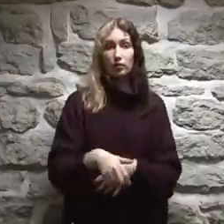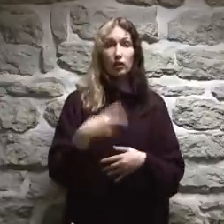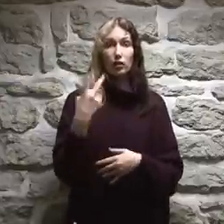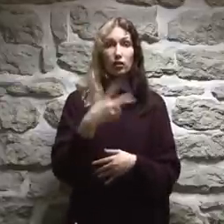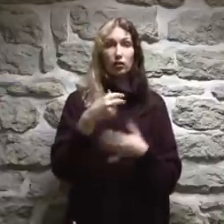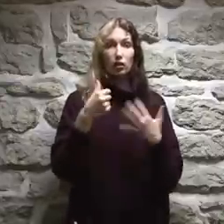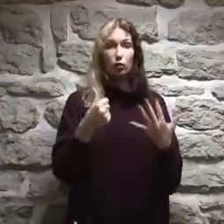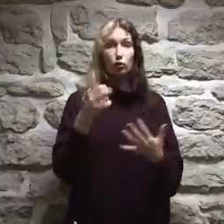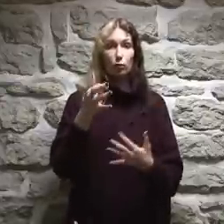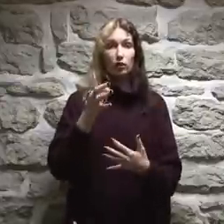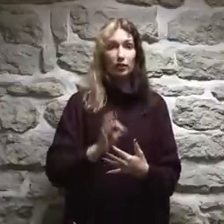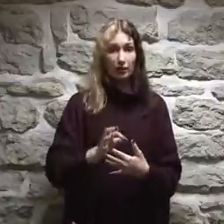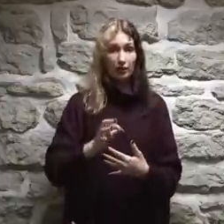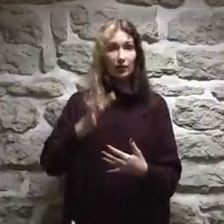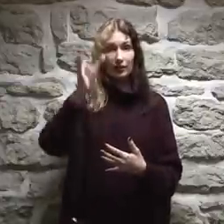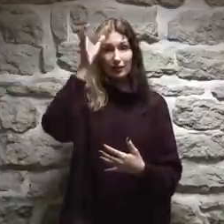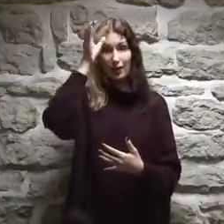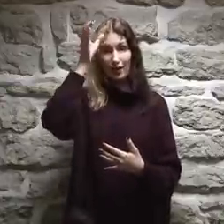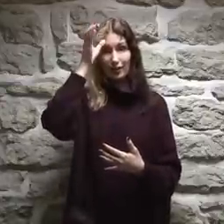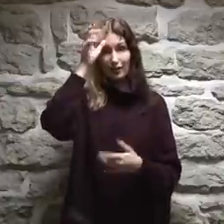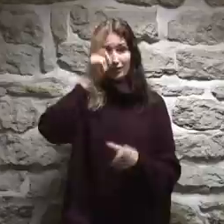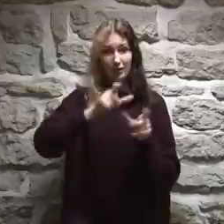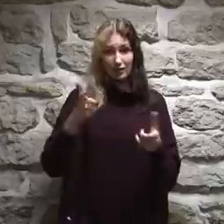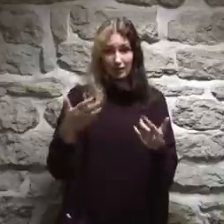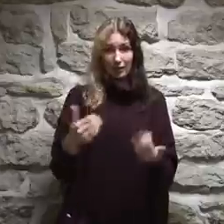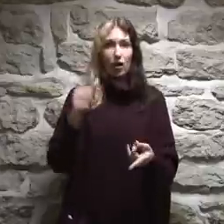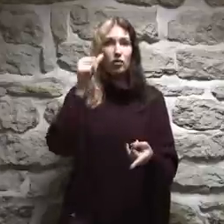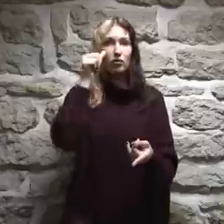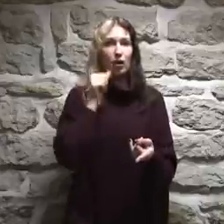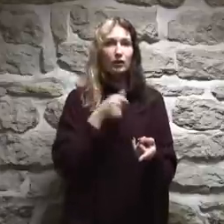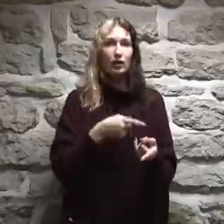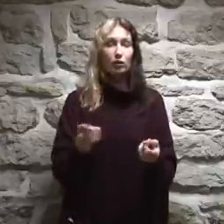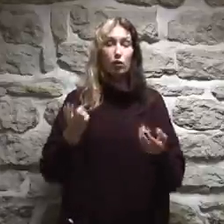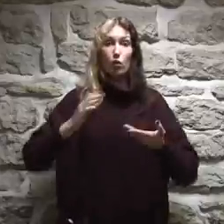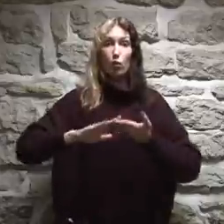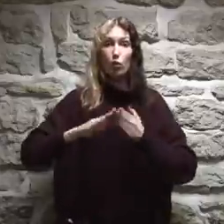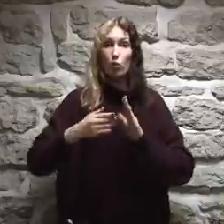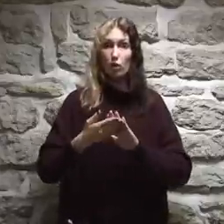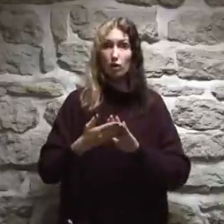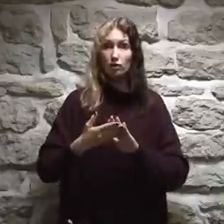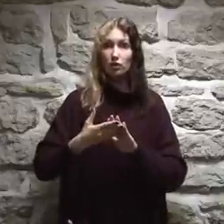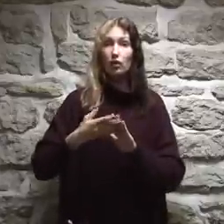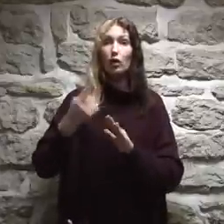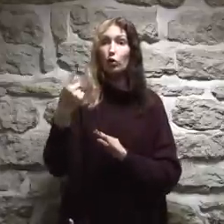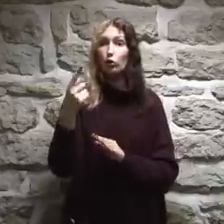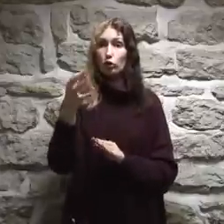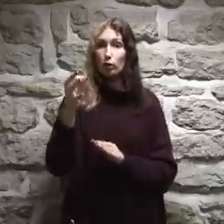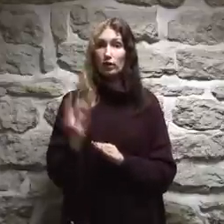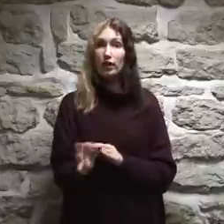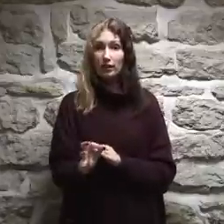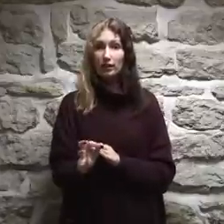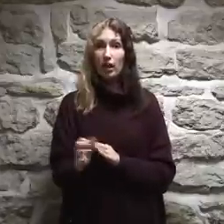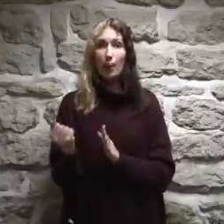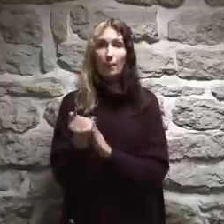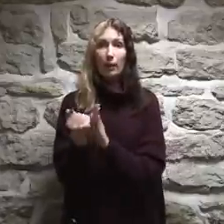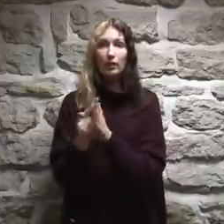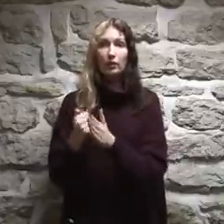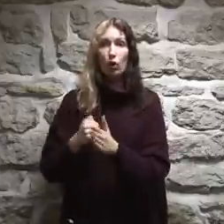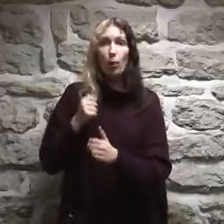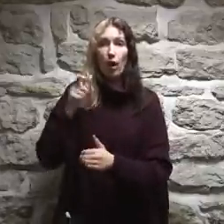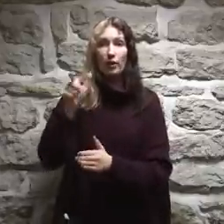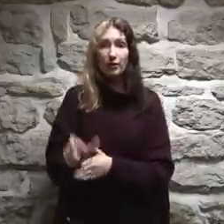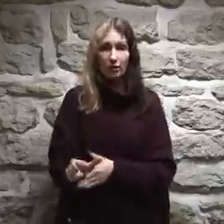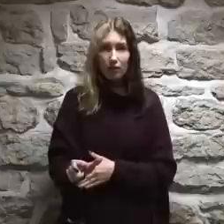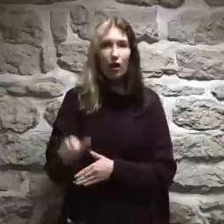26% teadlastest naised, olukorras, kus vaid 1% patendiomanikest on